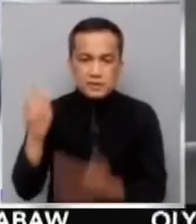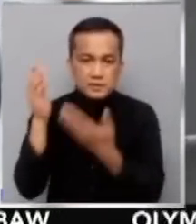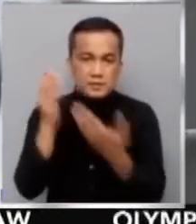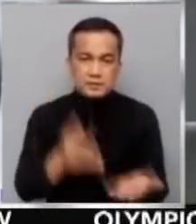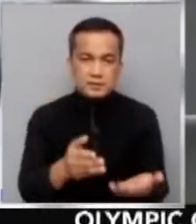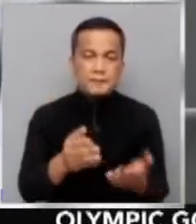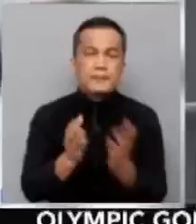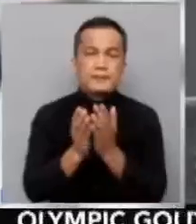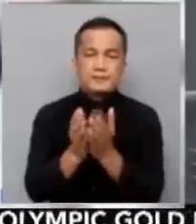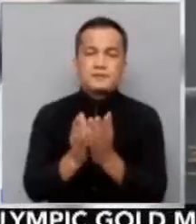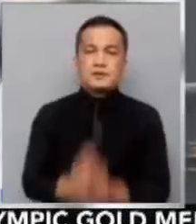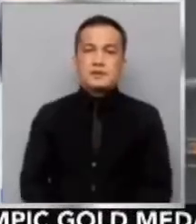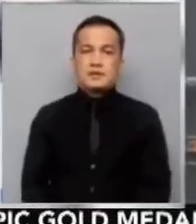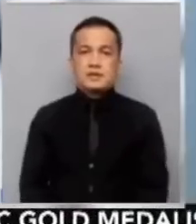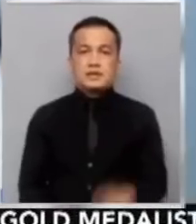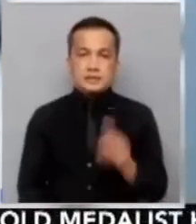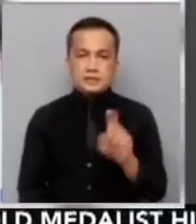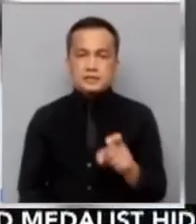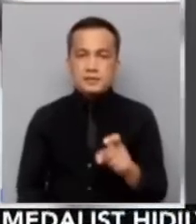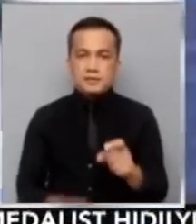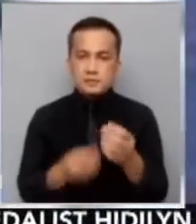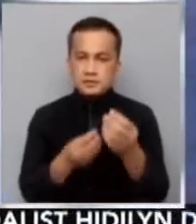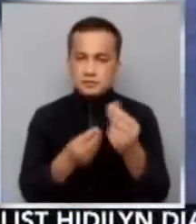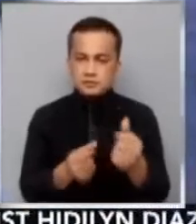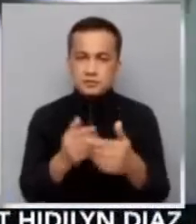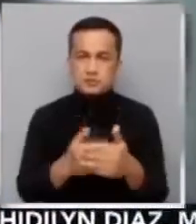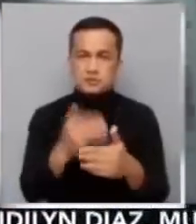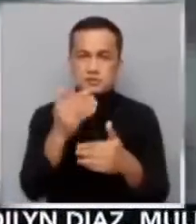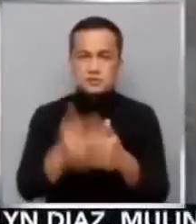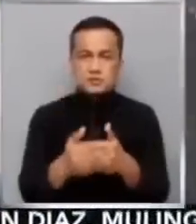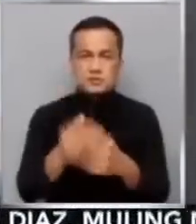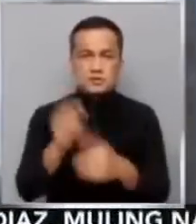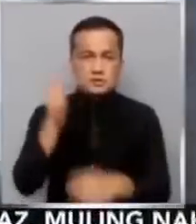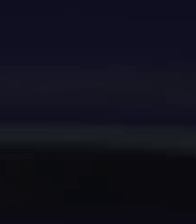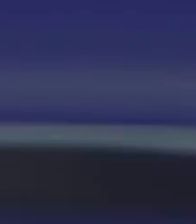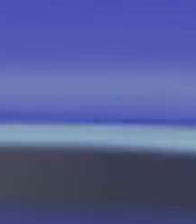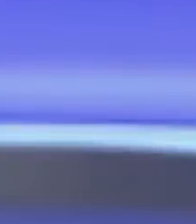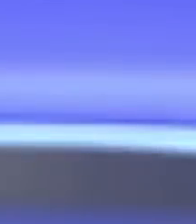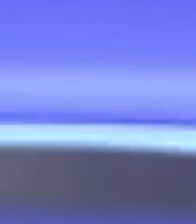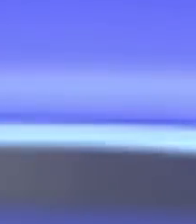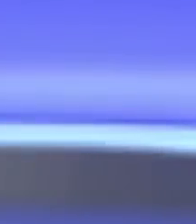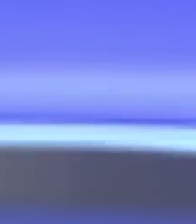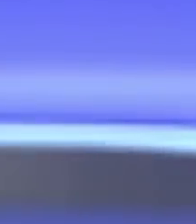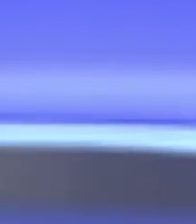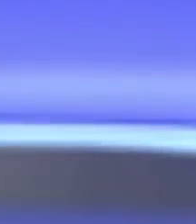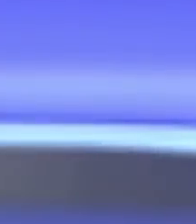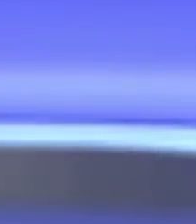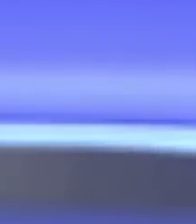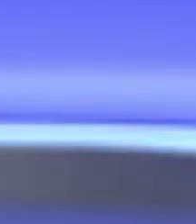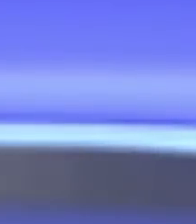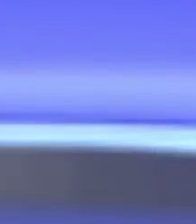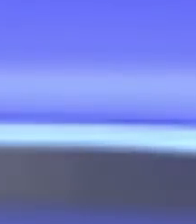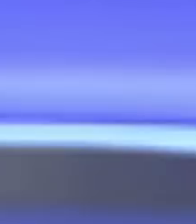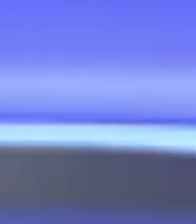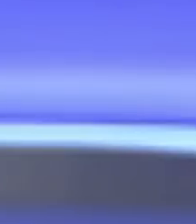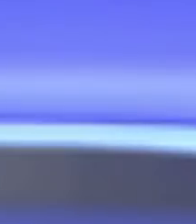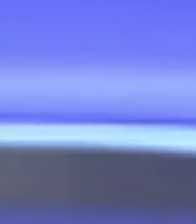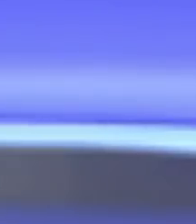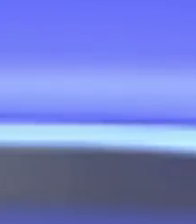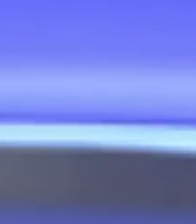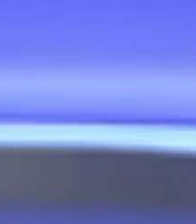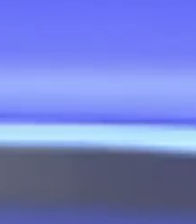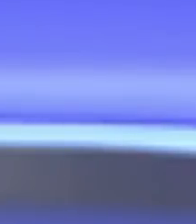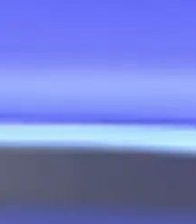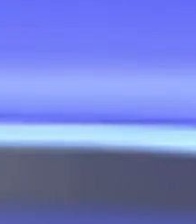ito sa dapat matugunan ng susunod na administrasyon. Good news mga kapuso! Maaari niyong mapanood